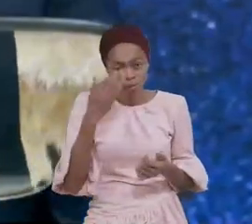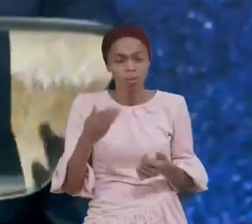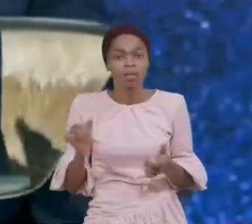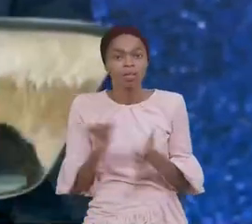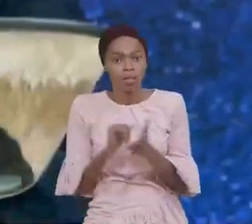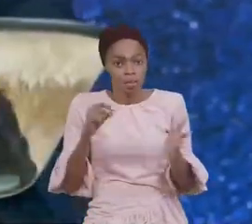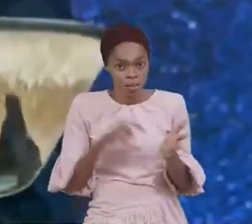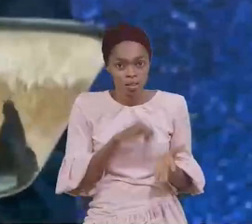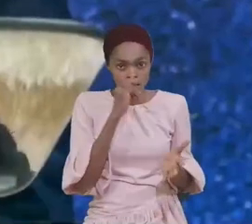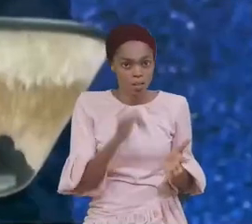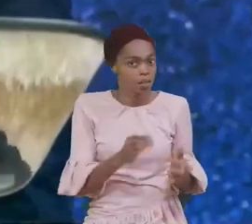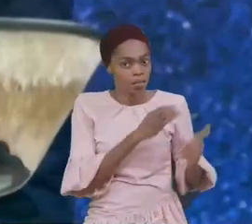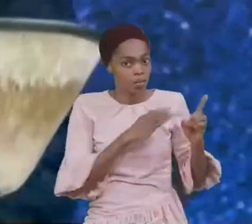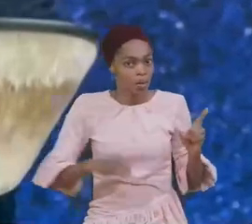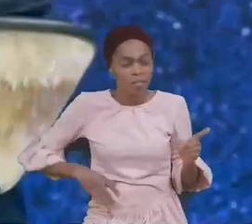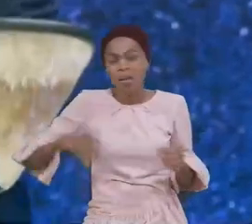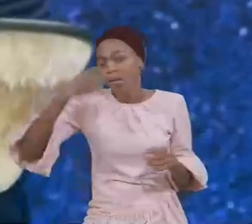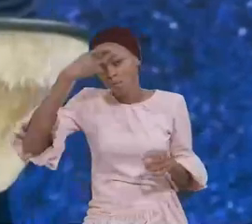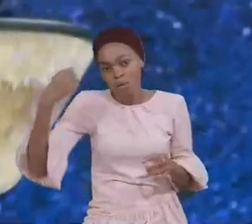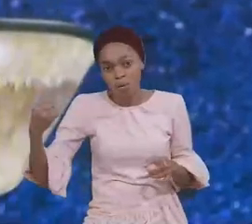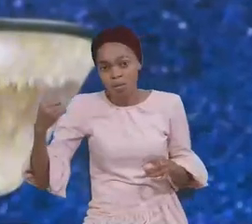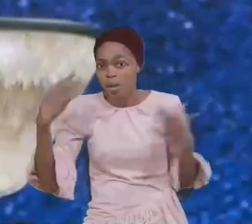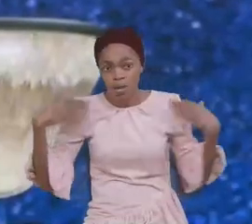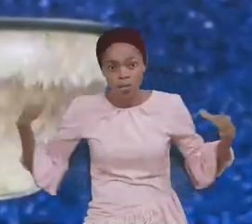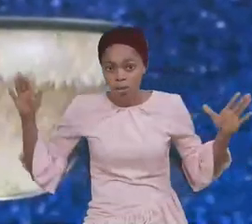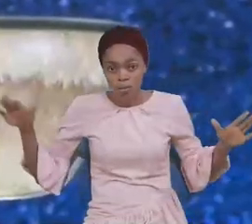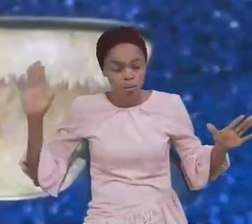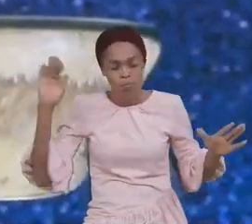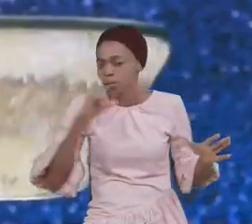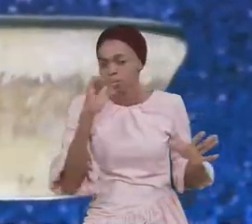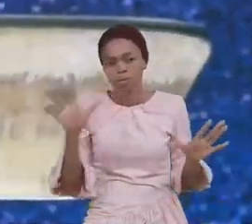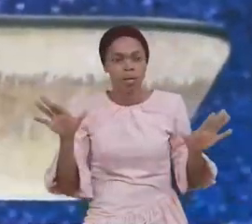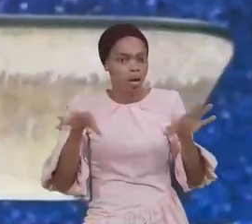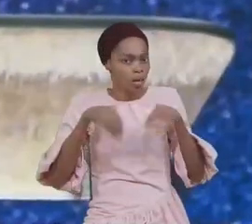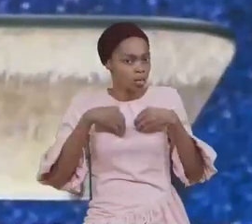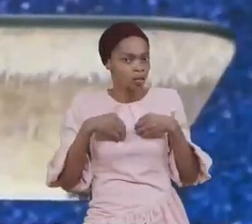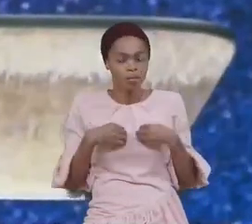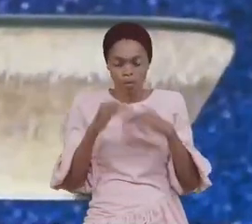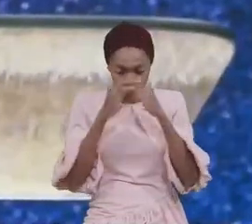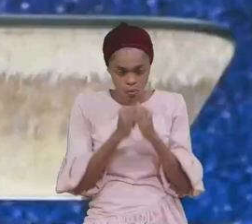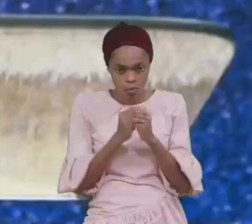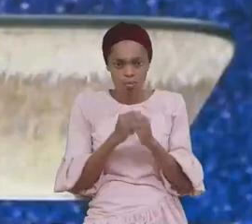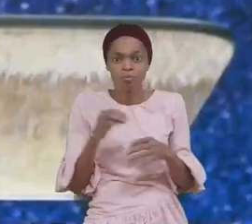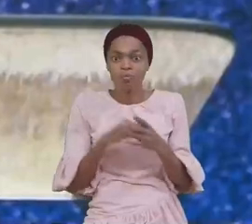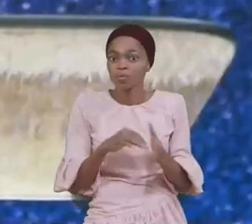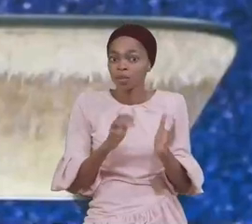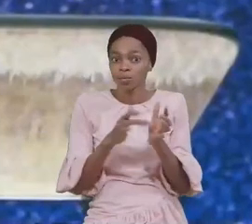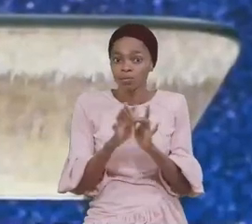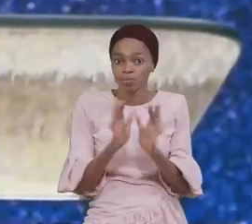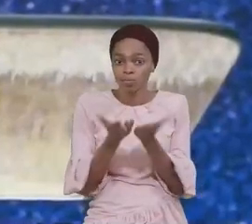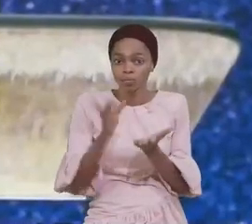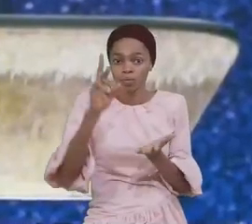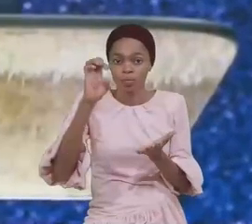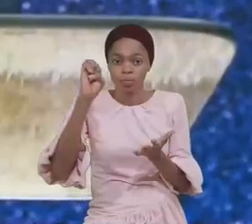parce qu'un ange ne va pas accepter l'adoration. Dans l'Apocalypse, lorsque Jean a vu